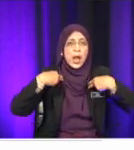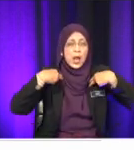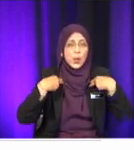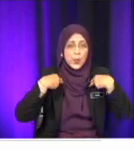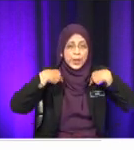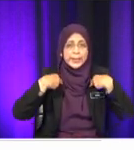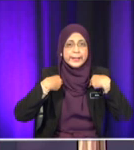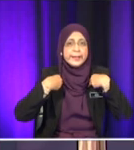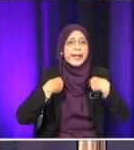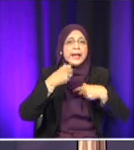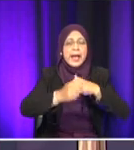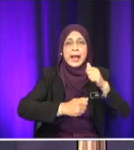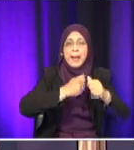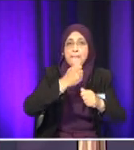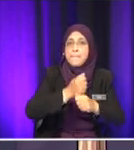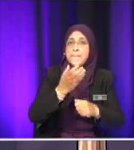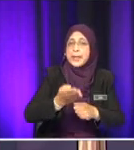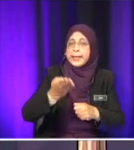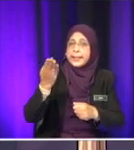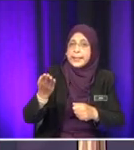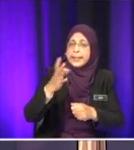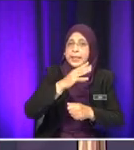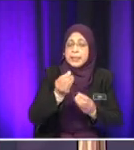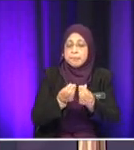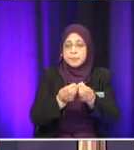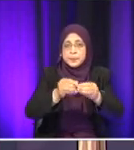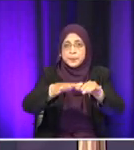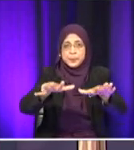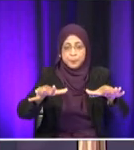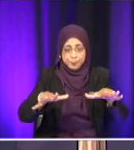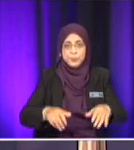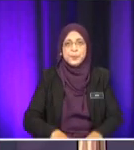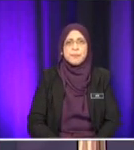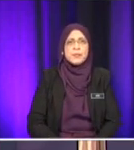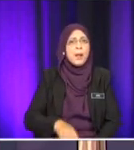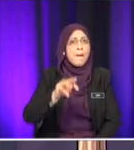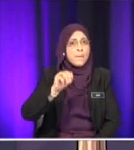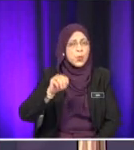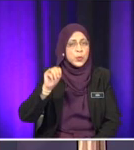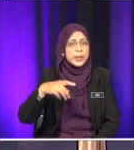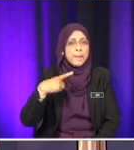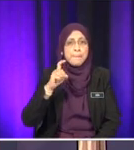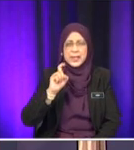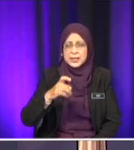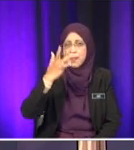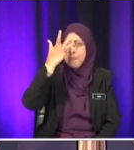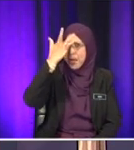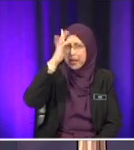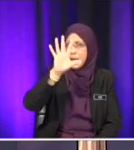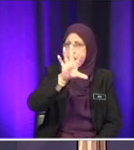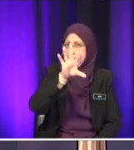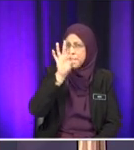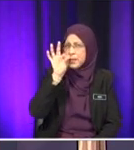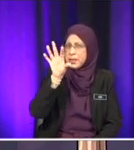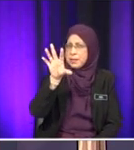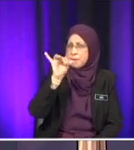alam benda itu pecahannya so kita sebagai calon kita akan bijak memilih antara 6 ini di mana